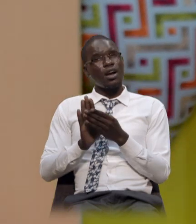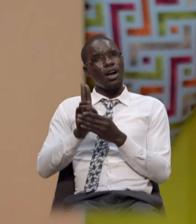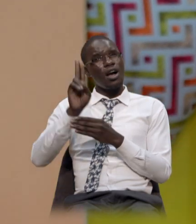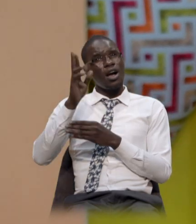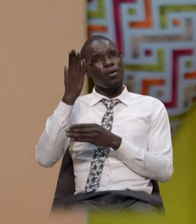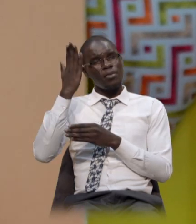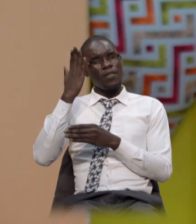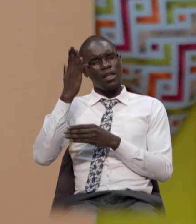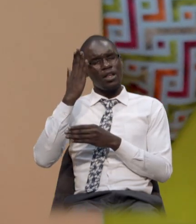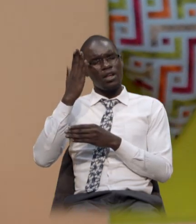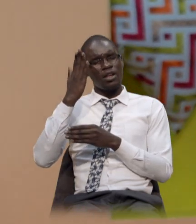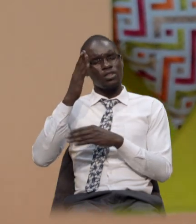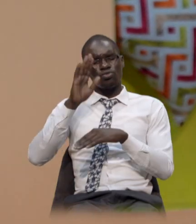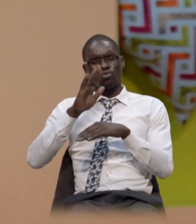juu